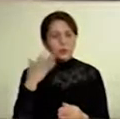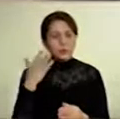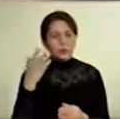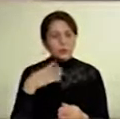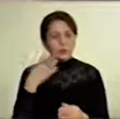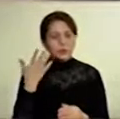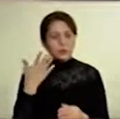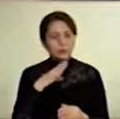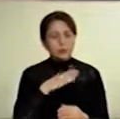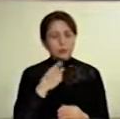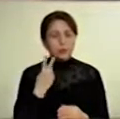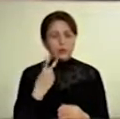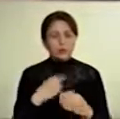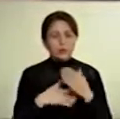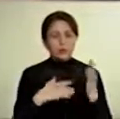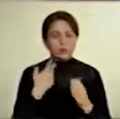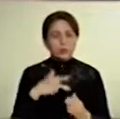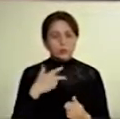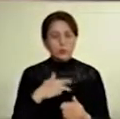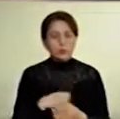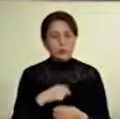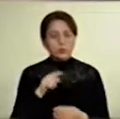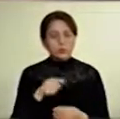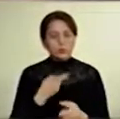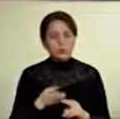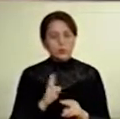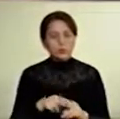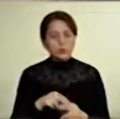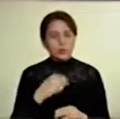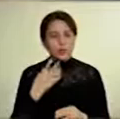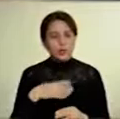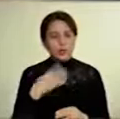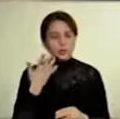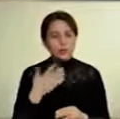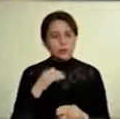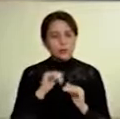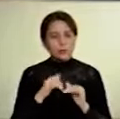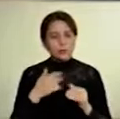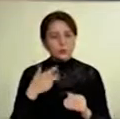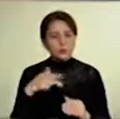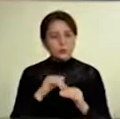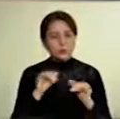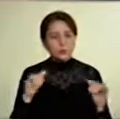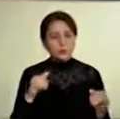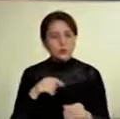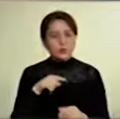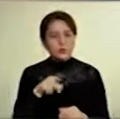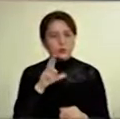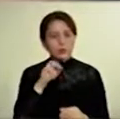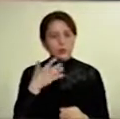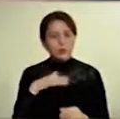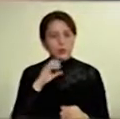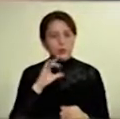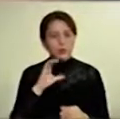bo'lsa, ikkinchi tomoni esa 30 ga teng. Buning uchun esa 45 ni 30 ga ko'paytirsak, 1350 santimetr